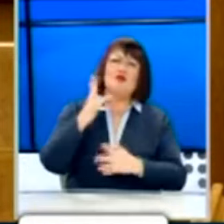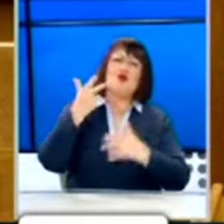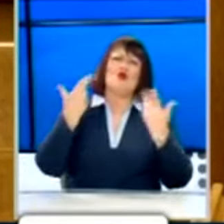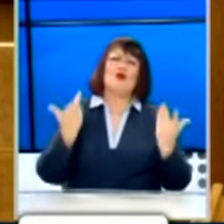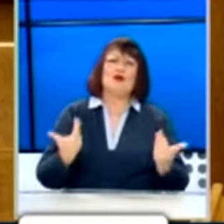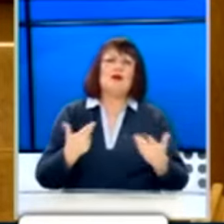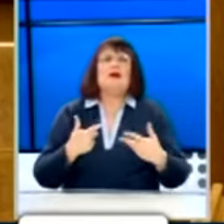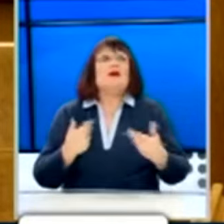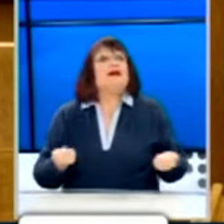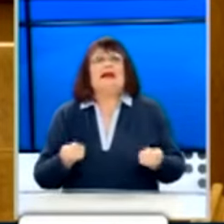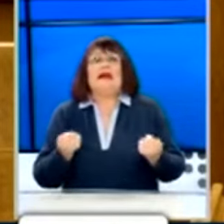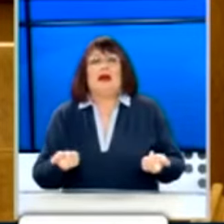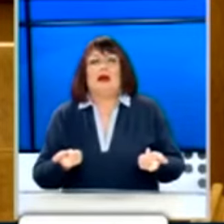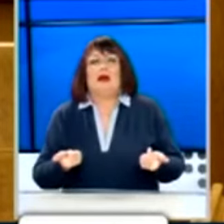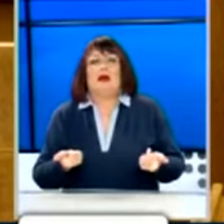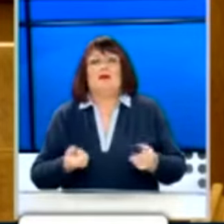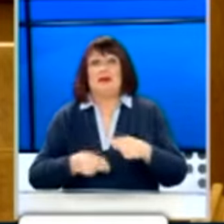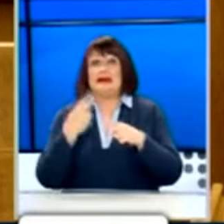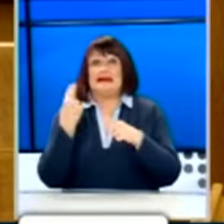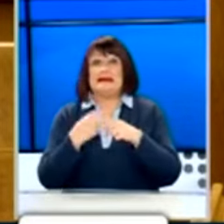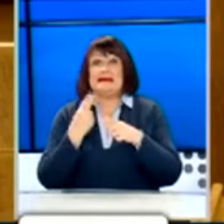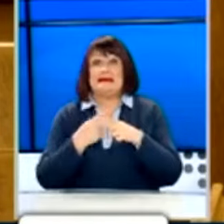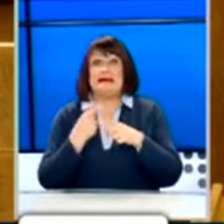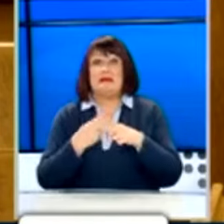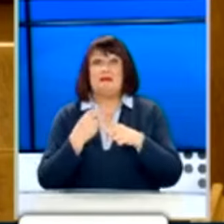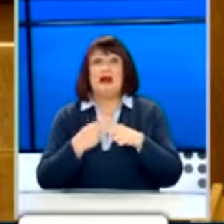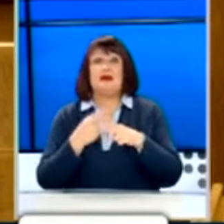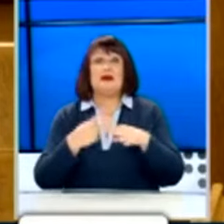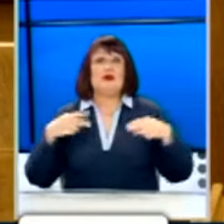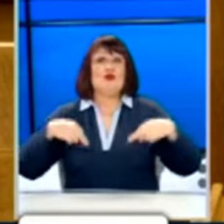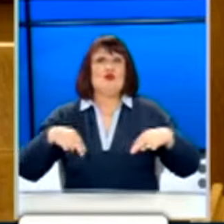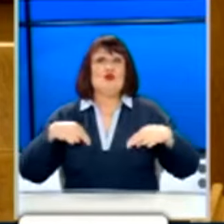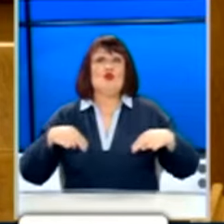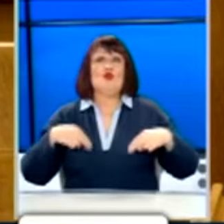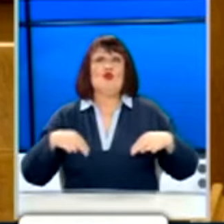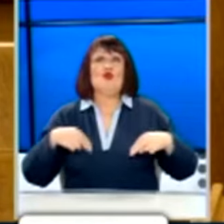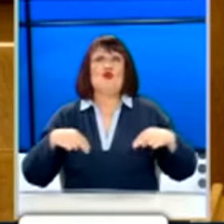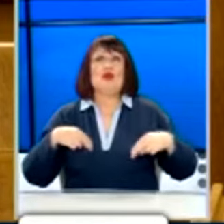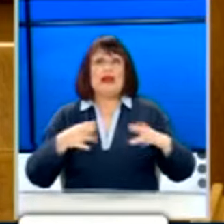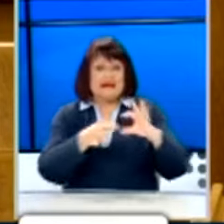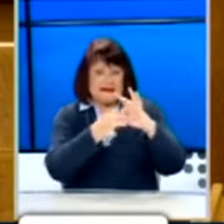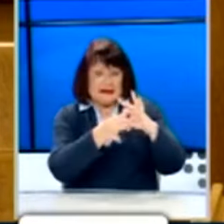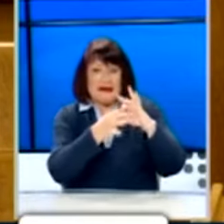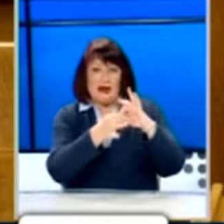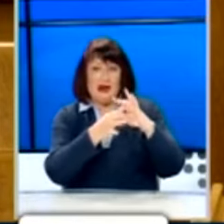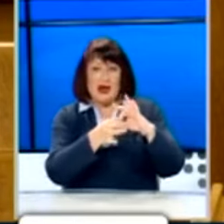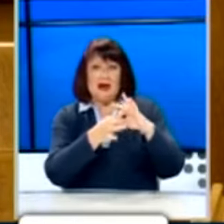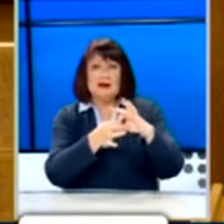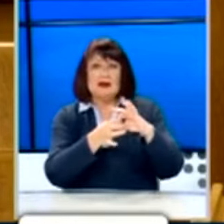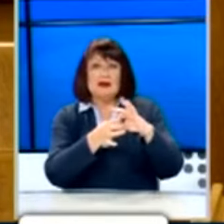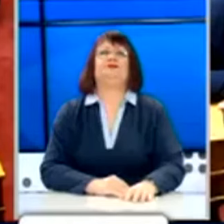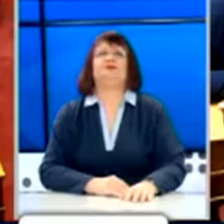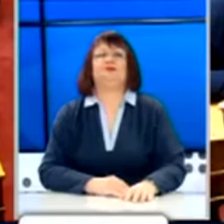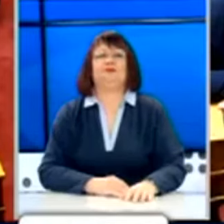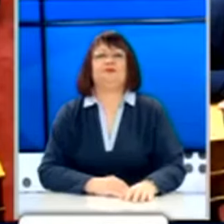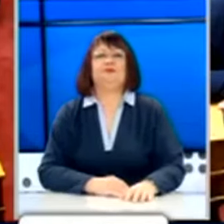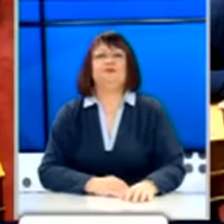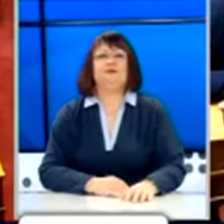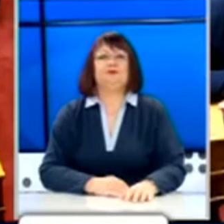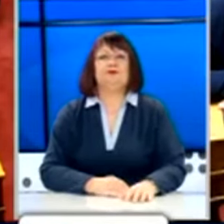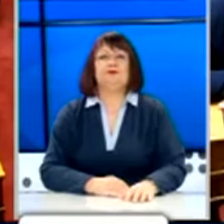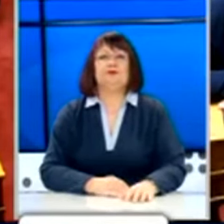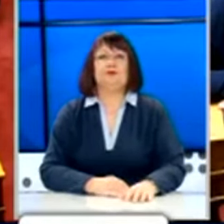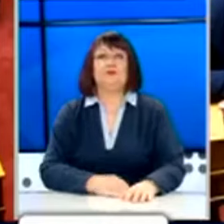Τι να κάνουμε? Σημαντικότατοι σας υπουργοί, στενοί σας συνεργάτες, προέρχονται από την ελληνική ακροδεξιά. Ο